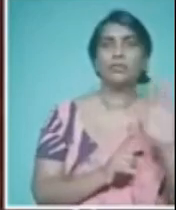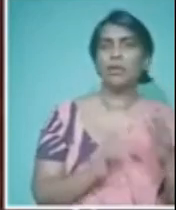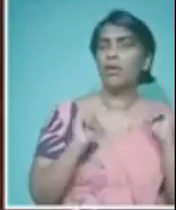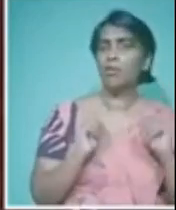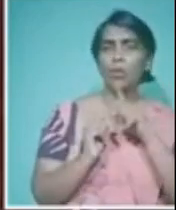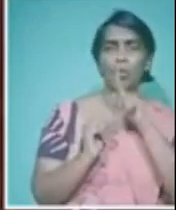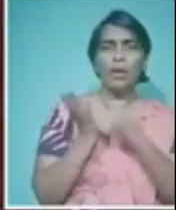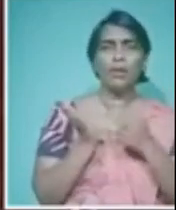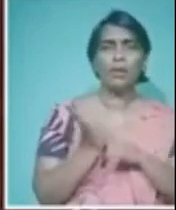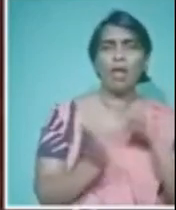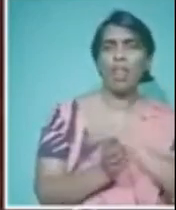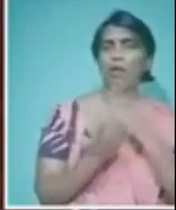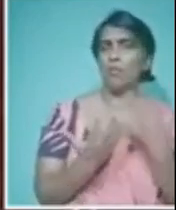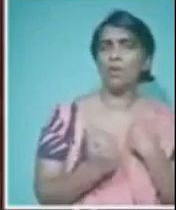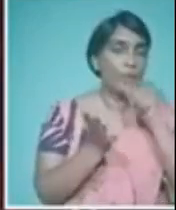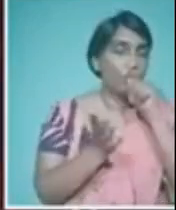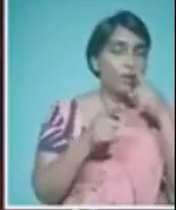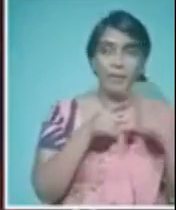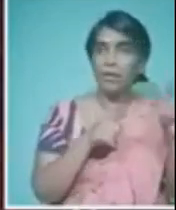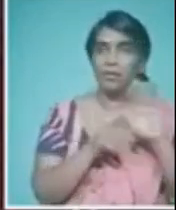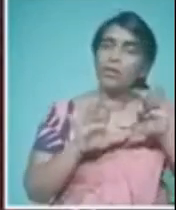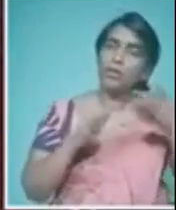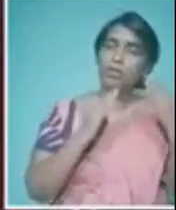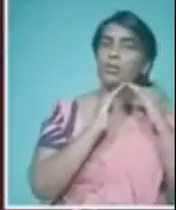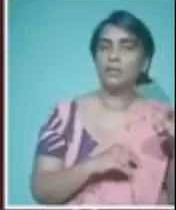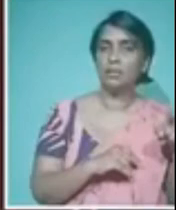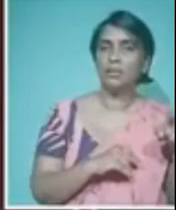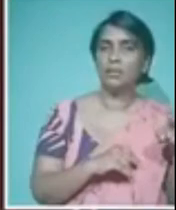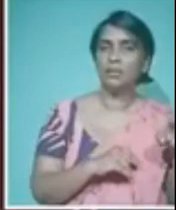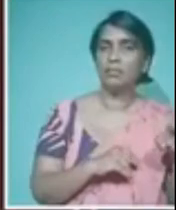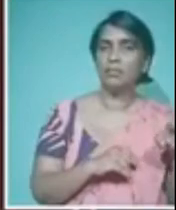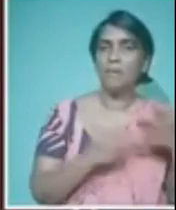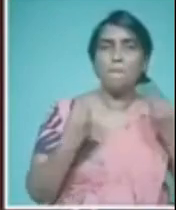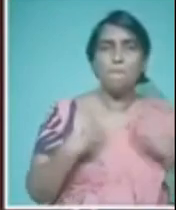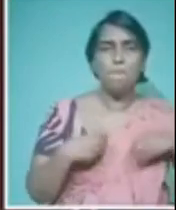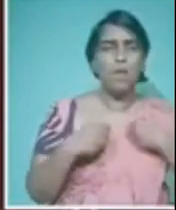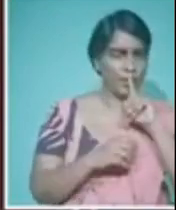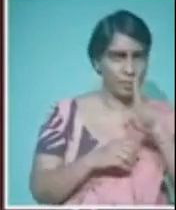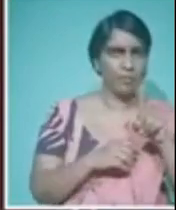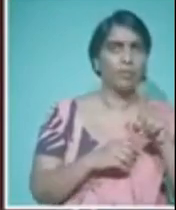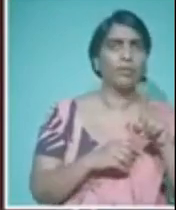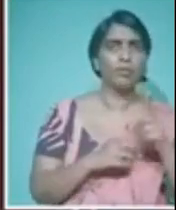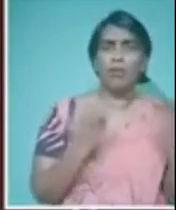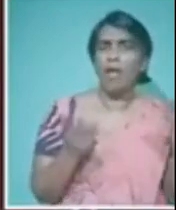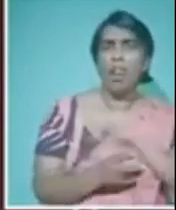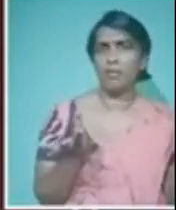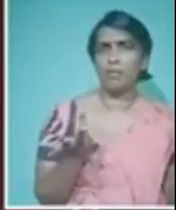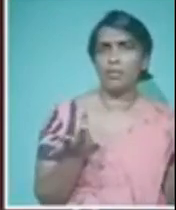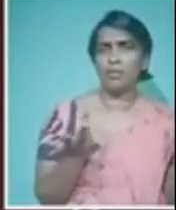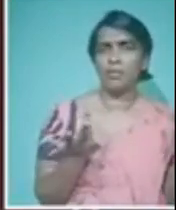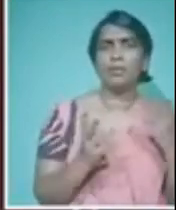කොහොමද නාලිකාවක් ලාභ ලබන්නේ? නාලිකාවක් විතරක් නෙමෙයි ඕනම ආයතනයක ප්‍රධානීෙක් ඒක පාඩු ලබනවා කියලා කියනකොට කොහොමද ඒක ලාභ